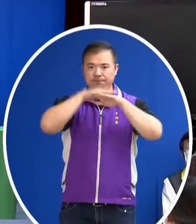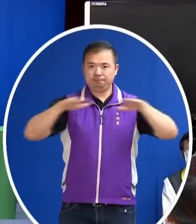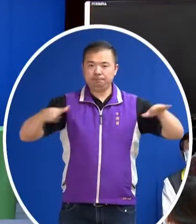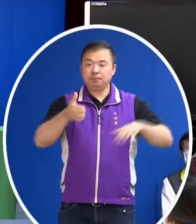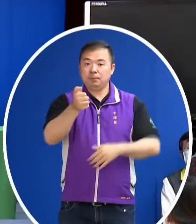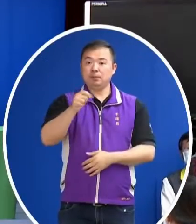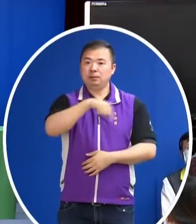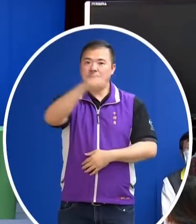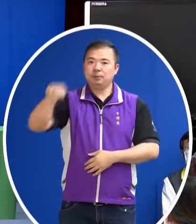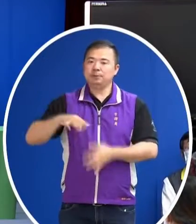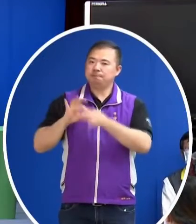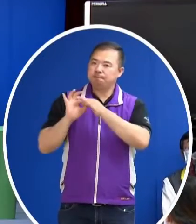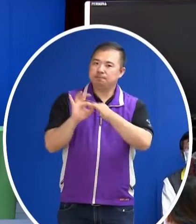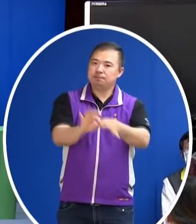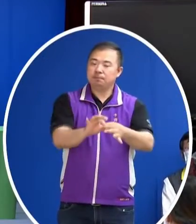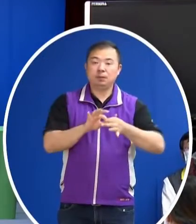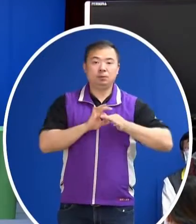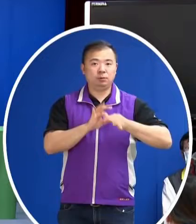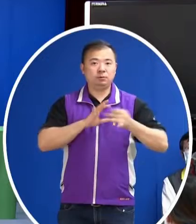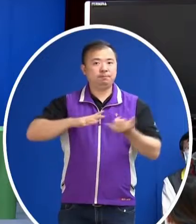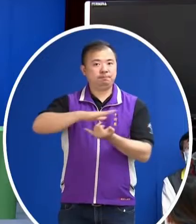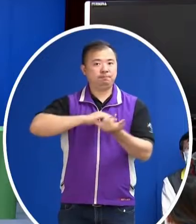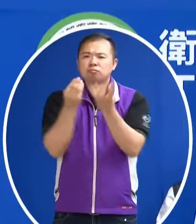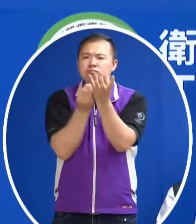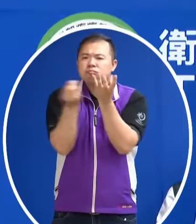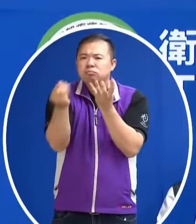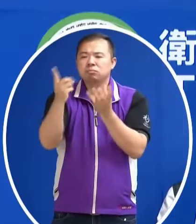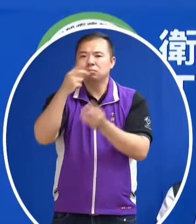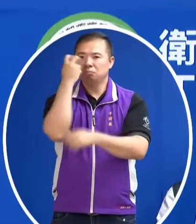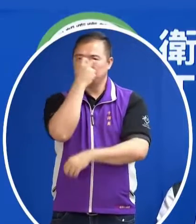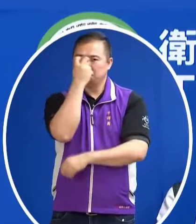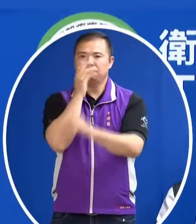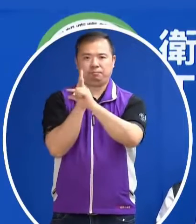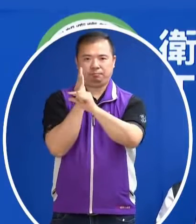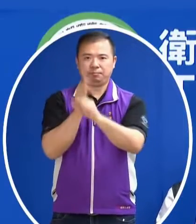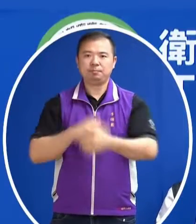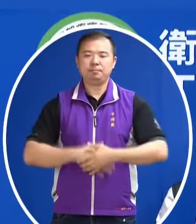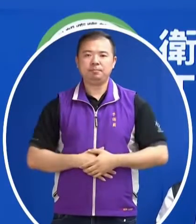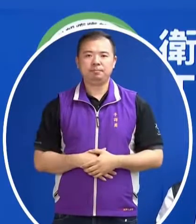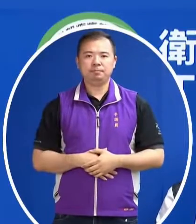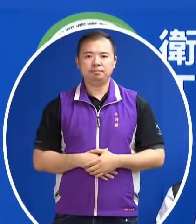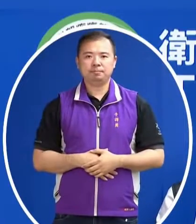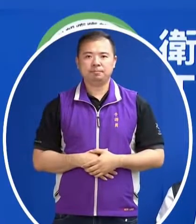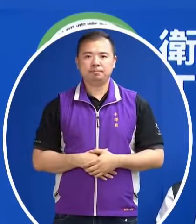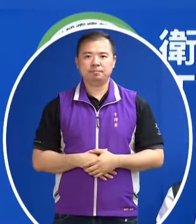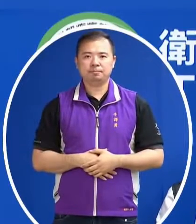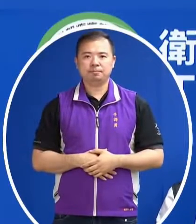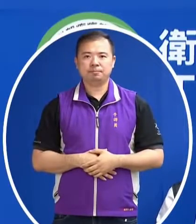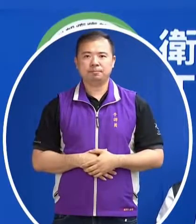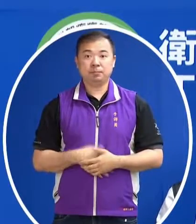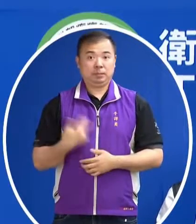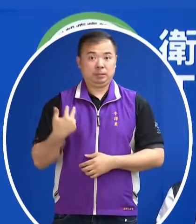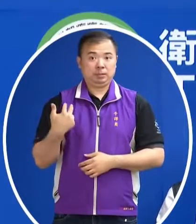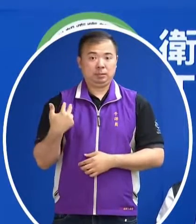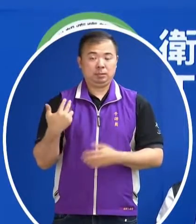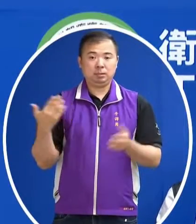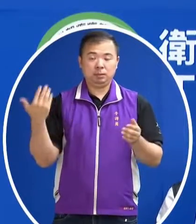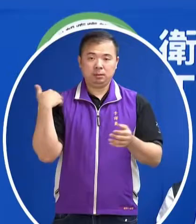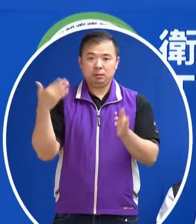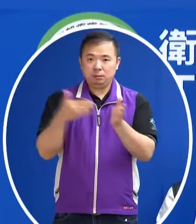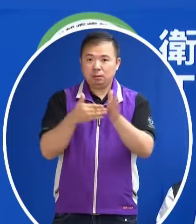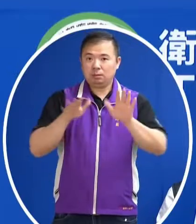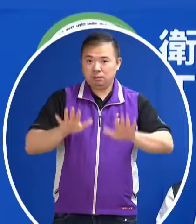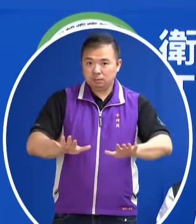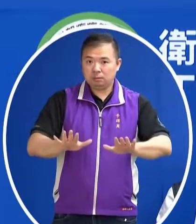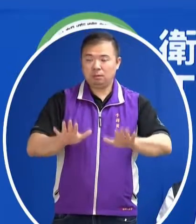国内金币目前增加富邦肺炎确诊个案，指挥官陈时中强调，虽然唐都伊个消息大家都当听，不过民众的防疫